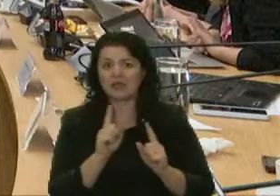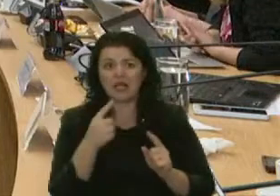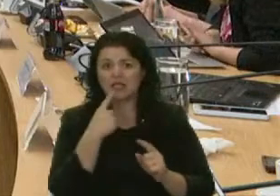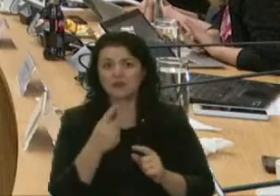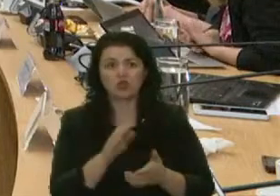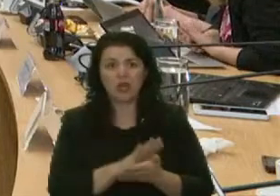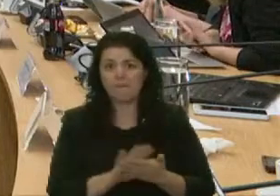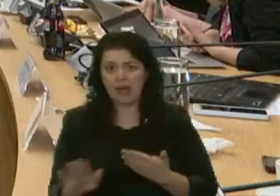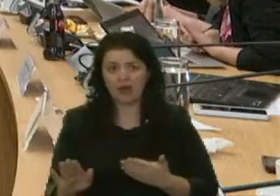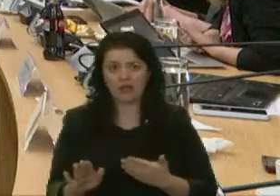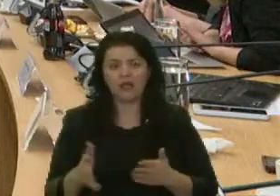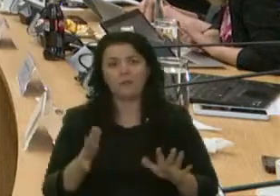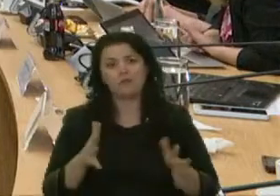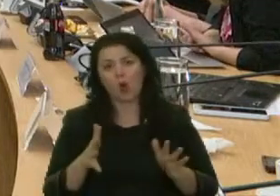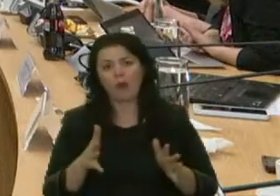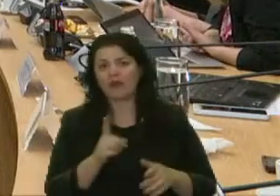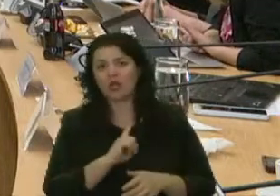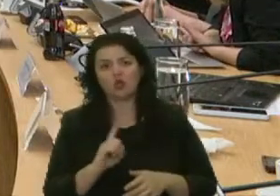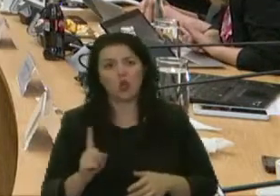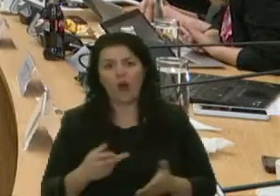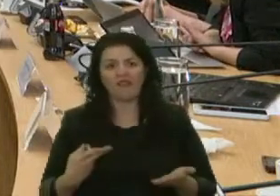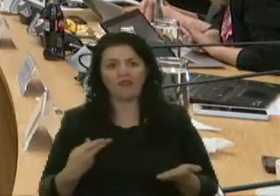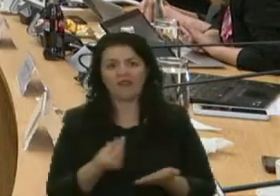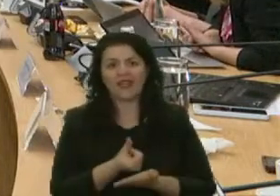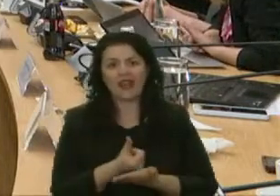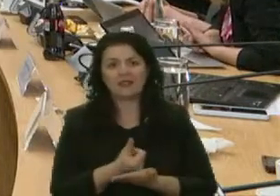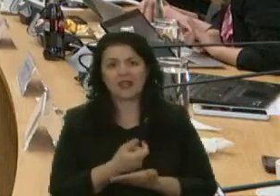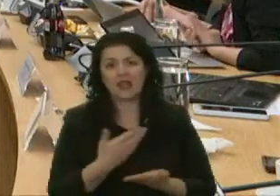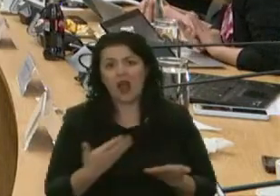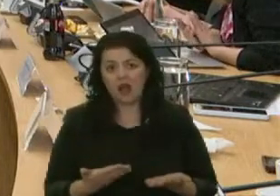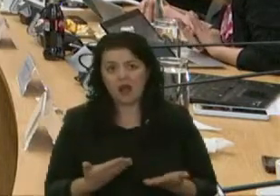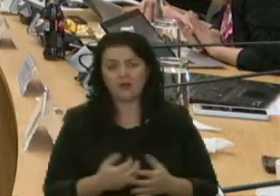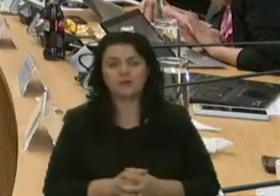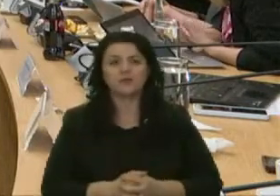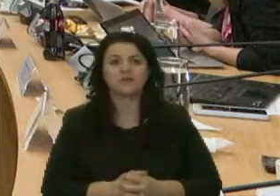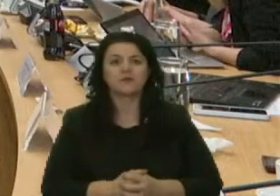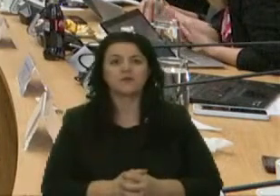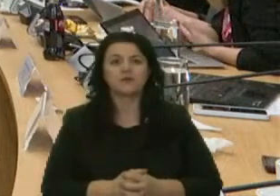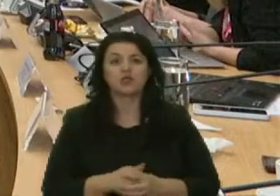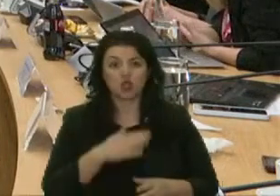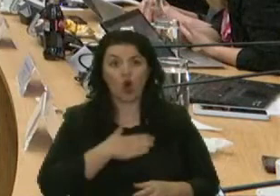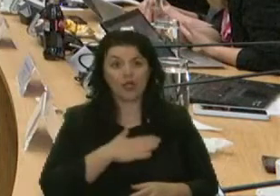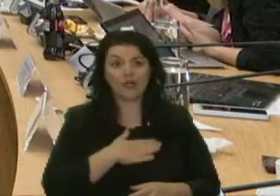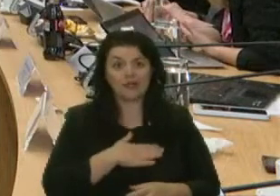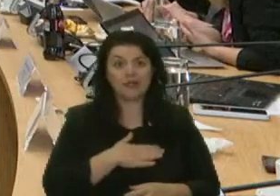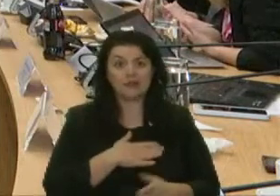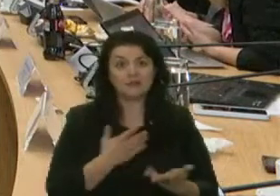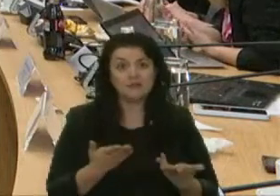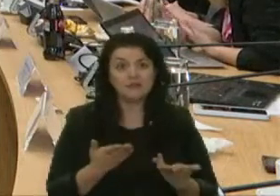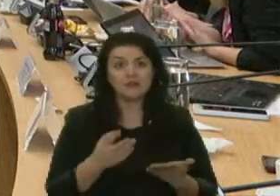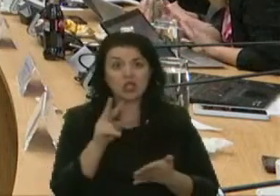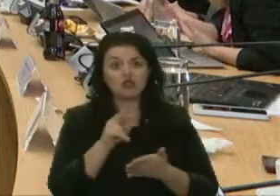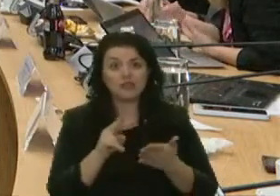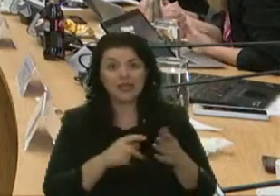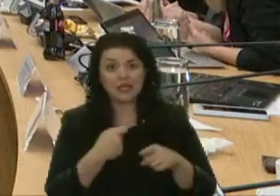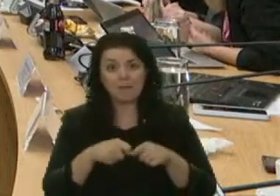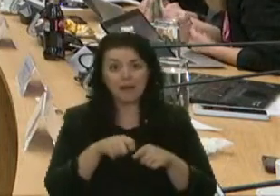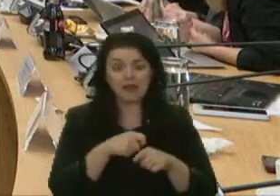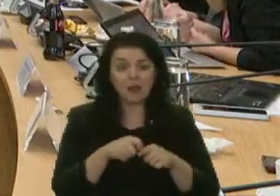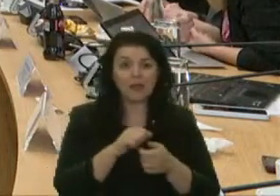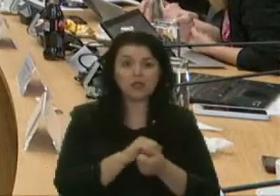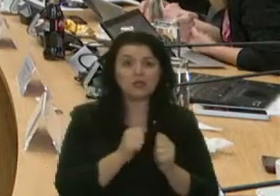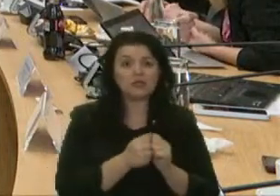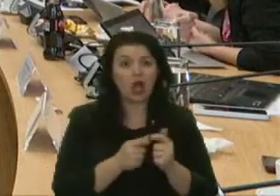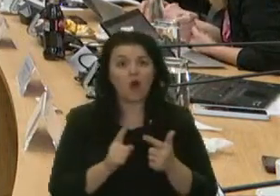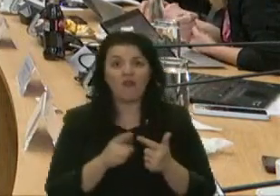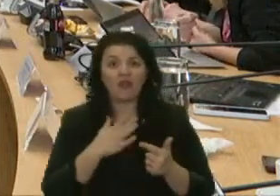nimic ceea ce înseamnă că probabil Nu avem sursă de finanțare încă ă doriți să merg mai departe cu citirea amendamentului s au dori